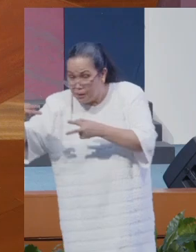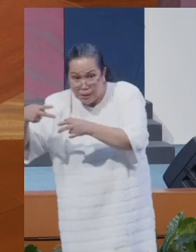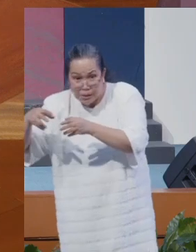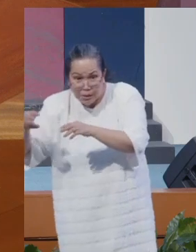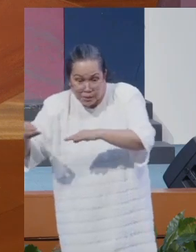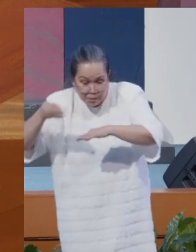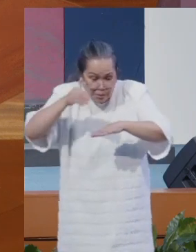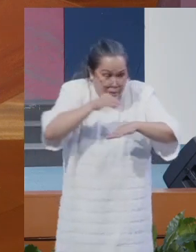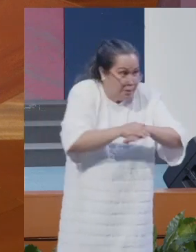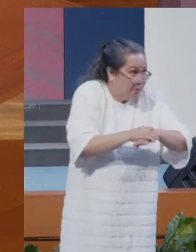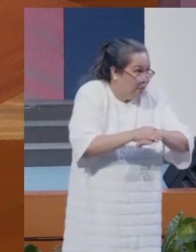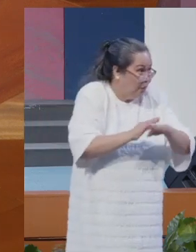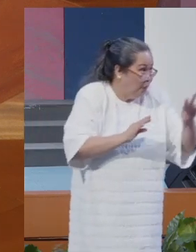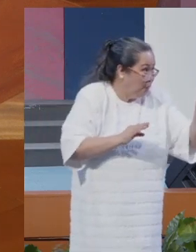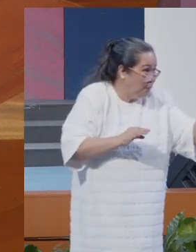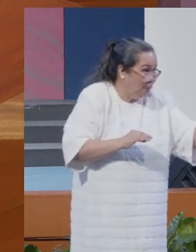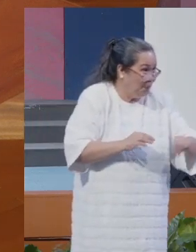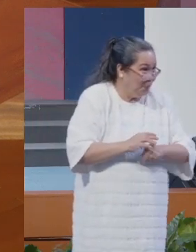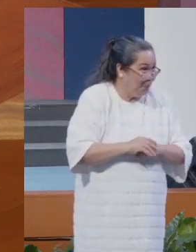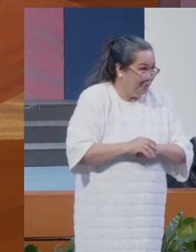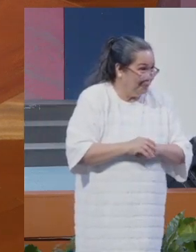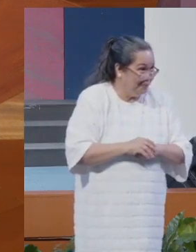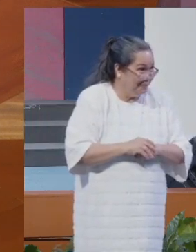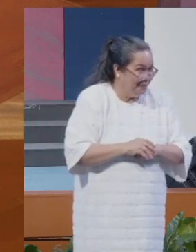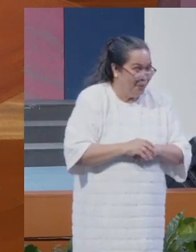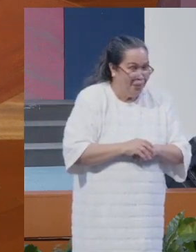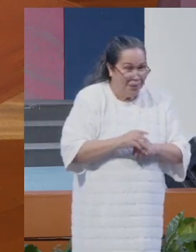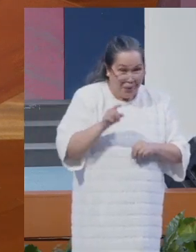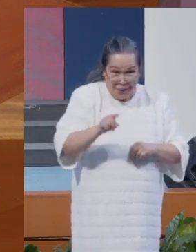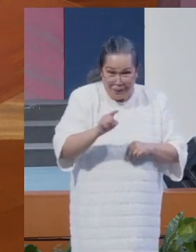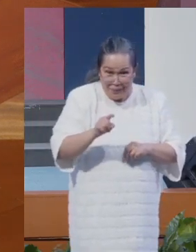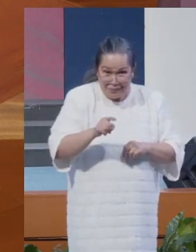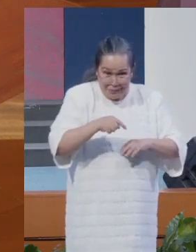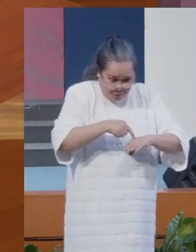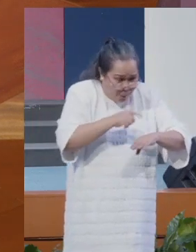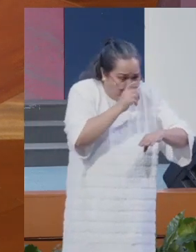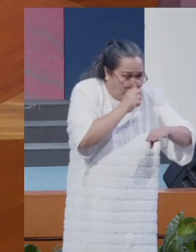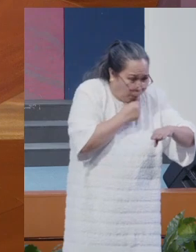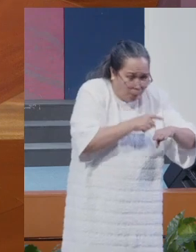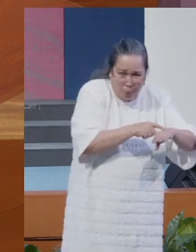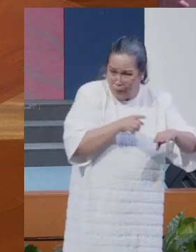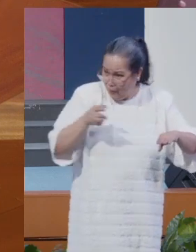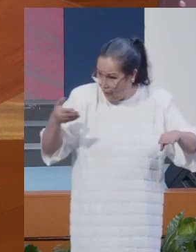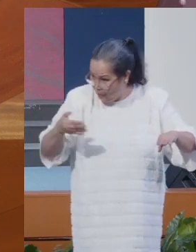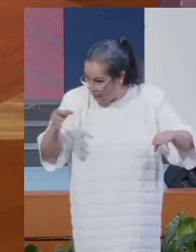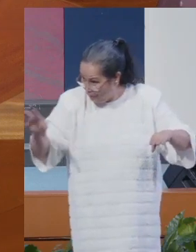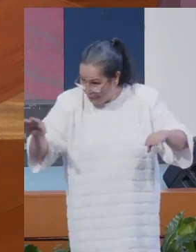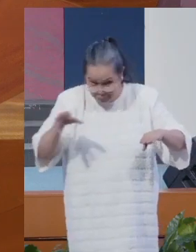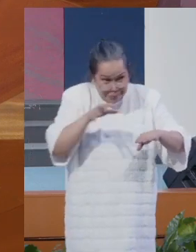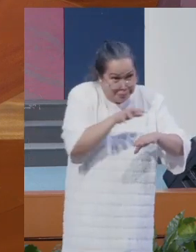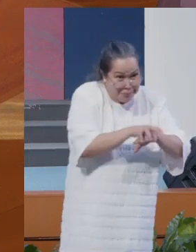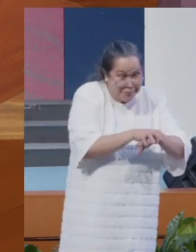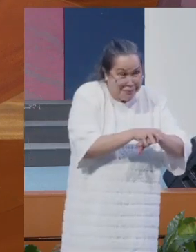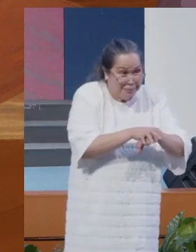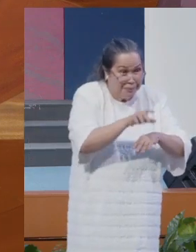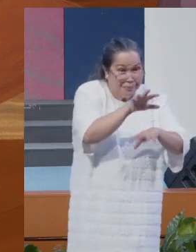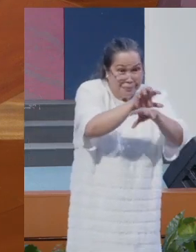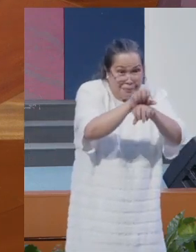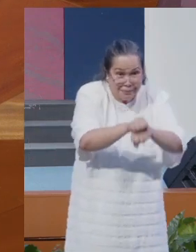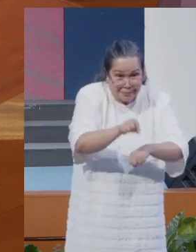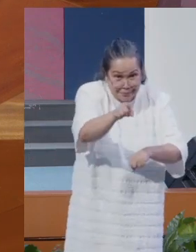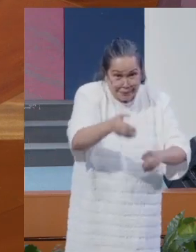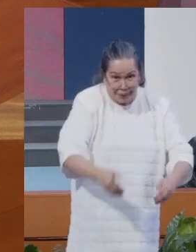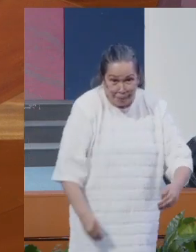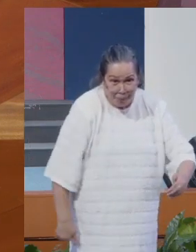kaprasong tela para ipatsi sa lumang pantalon. Di ba? Tsaka sa mga kabataan ngayon, uso na ang butas na